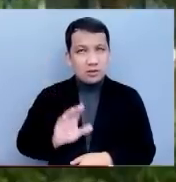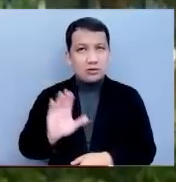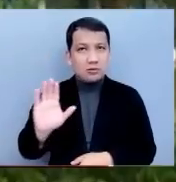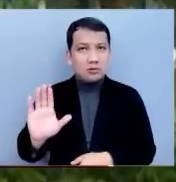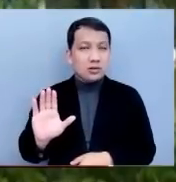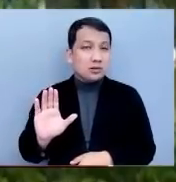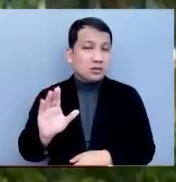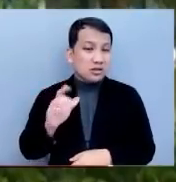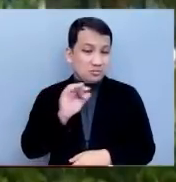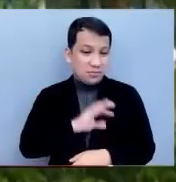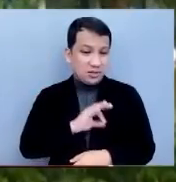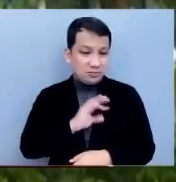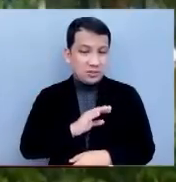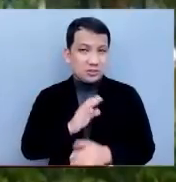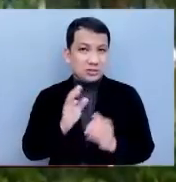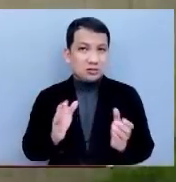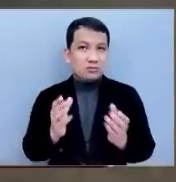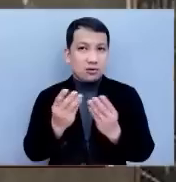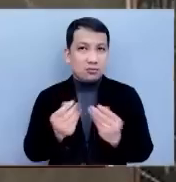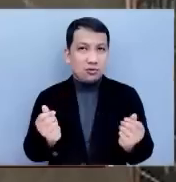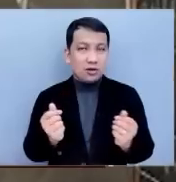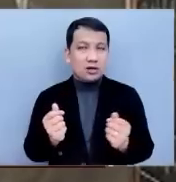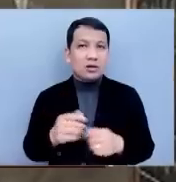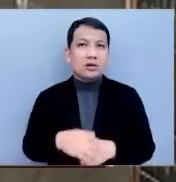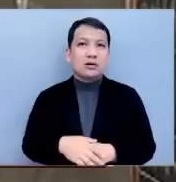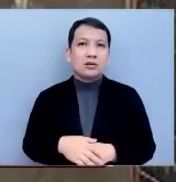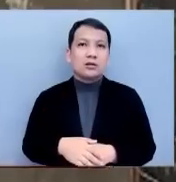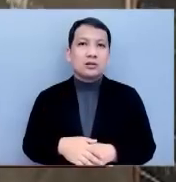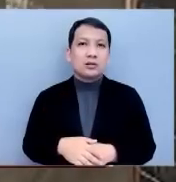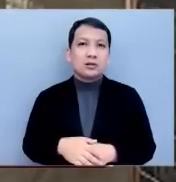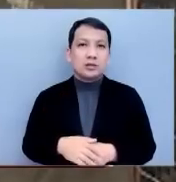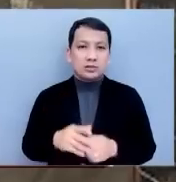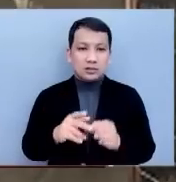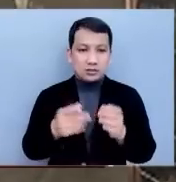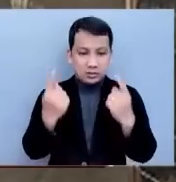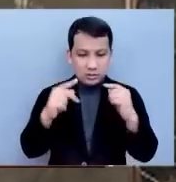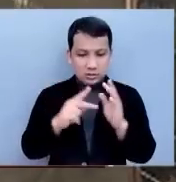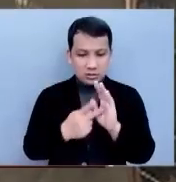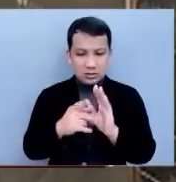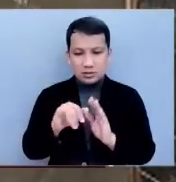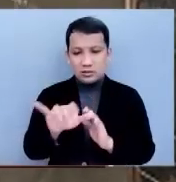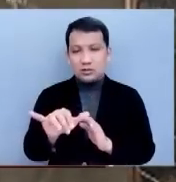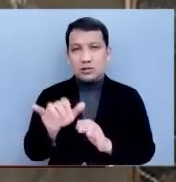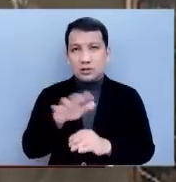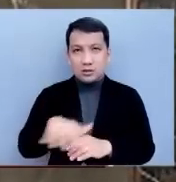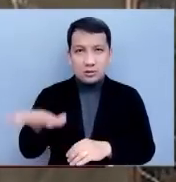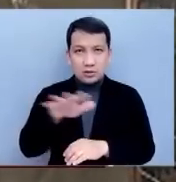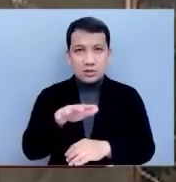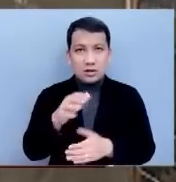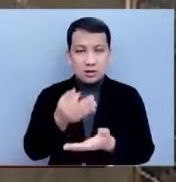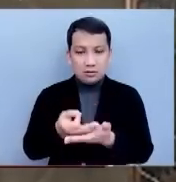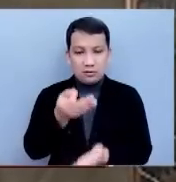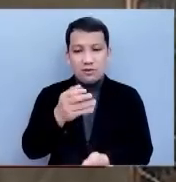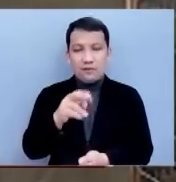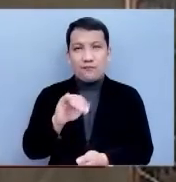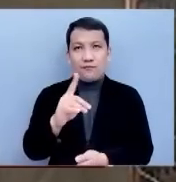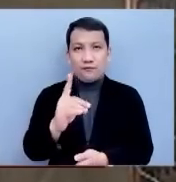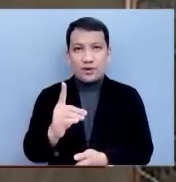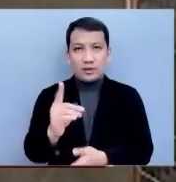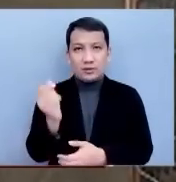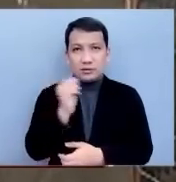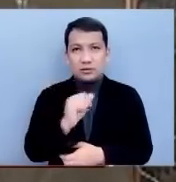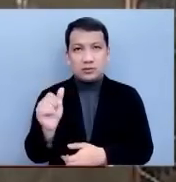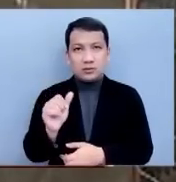pensyon. Pero sabi ng Pangulo, the key to the success of any fund, any hedge